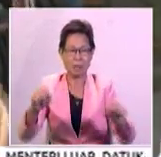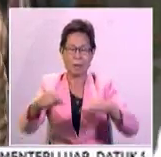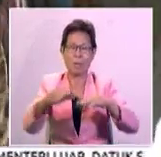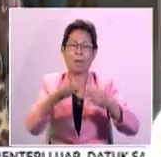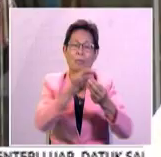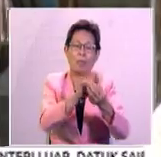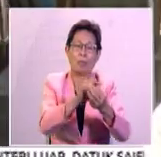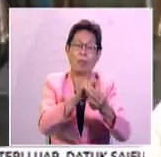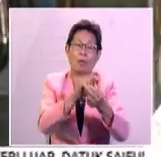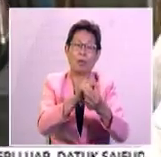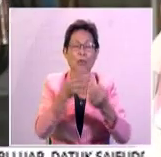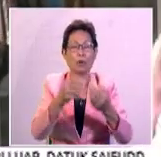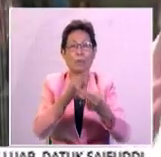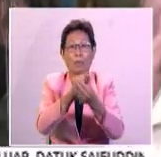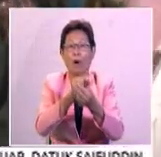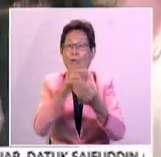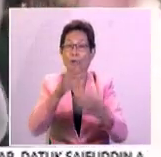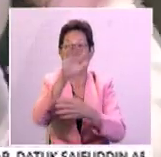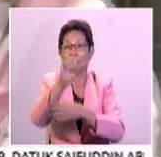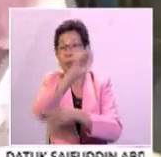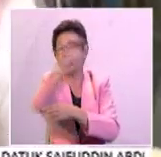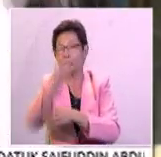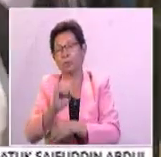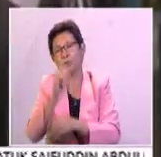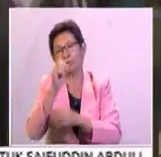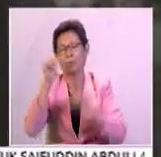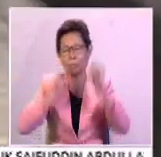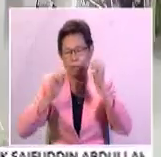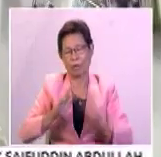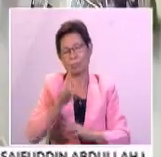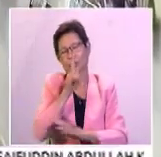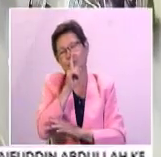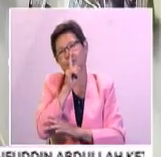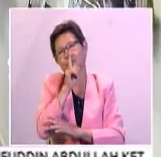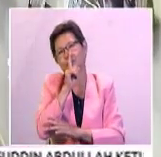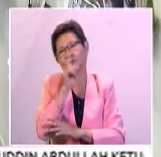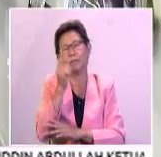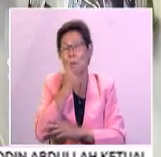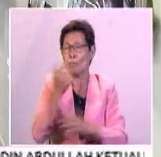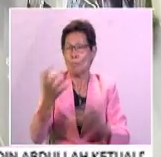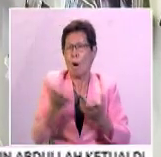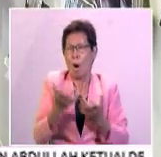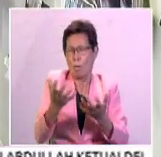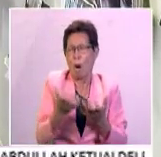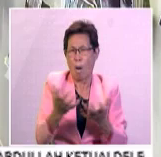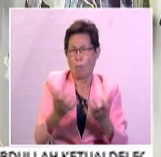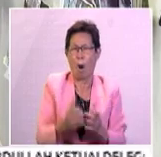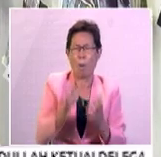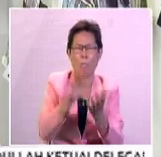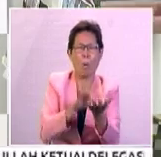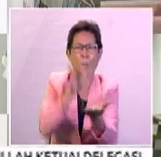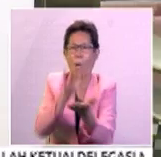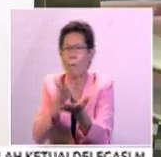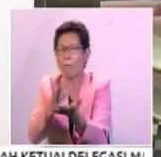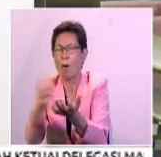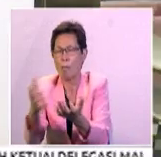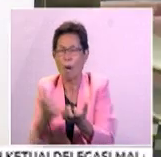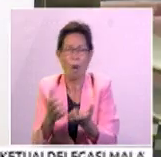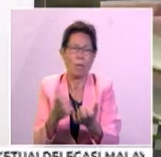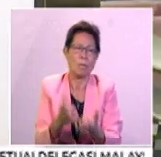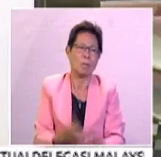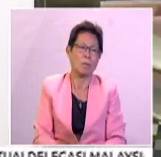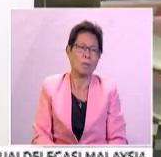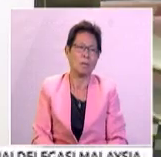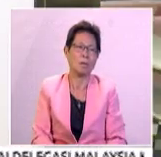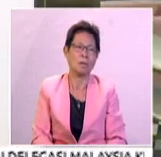telah 50% siap, pelakon ini enggan mendiamkan diri dan mahu merebut seberapa banyak peluang yang diterimanya. Okey, perkembangan